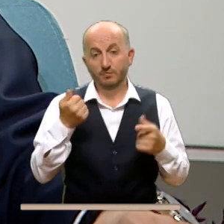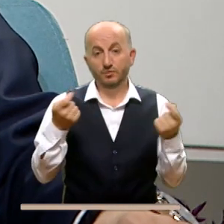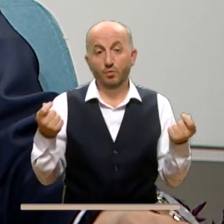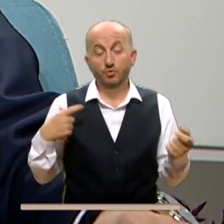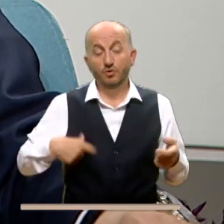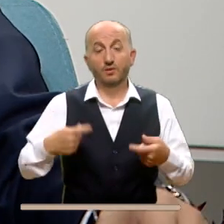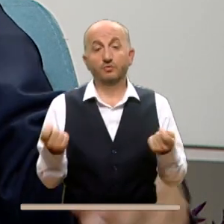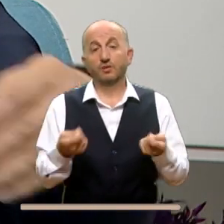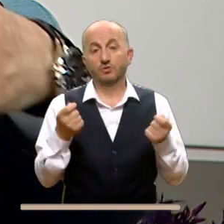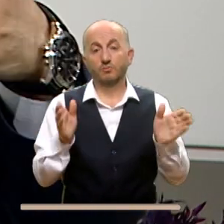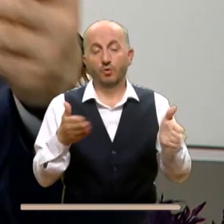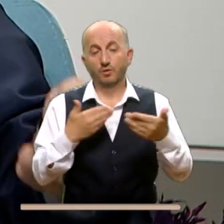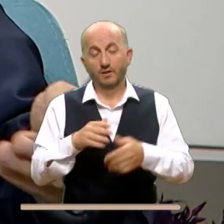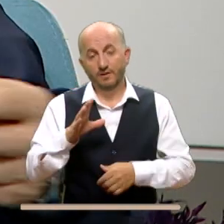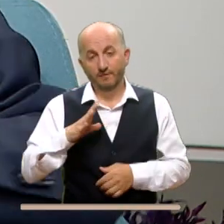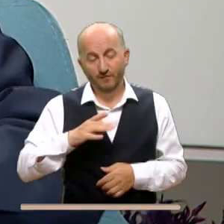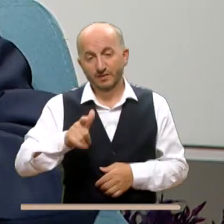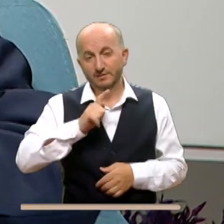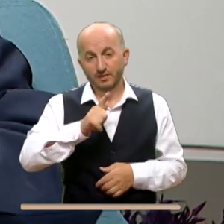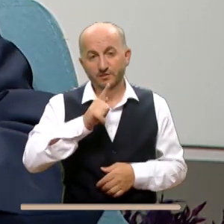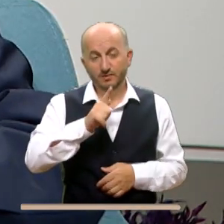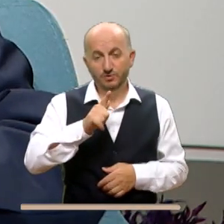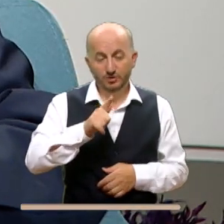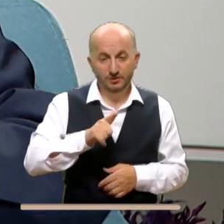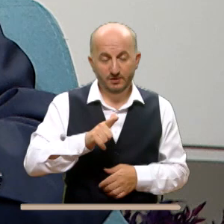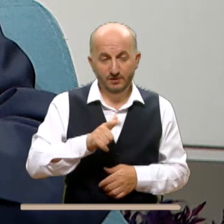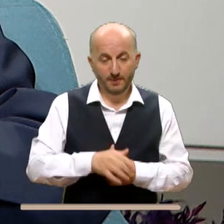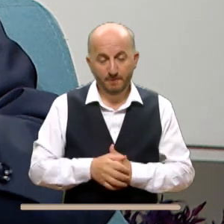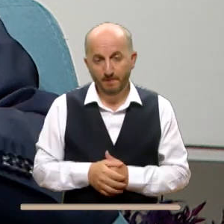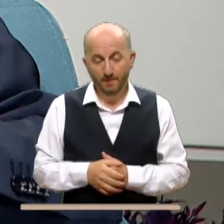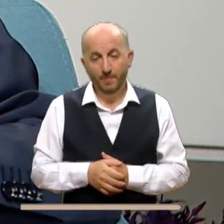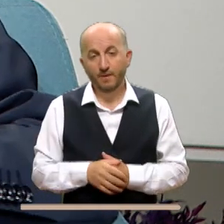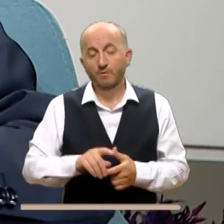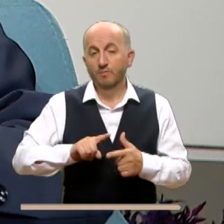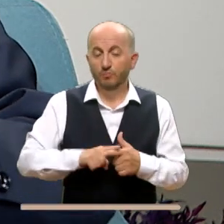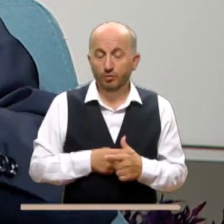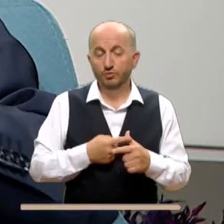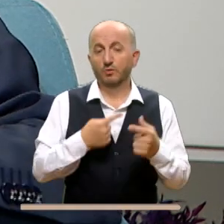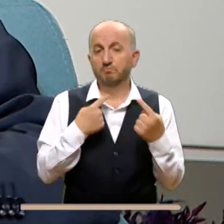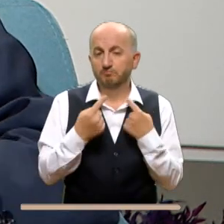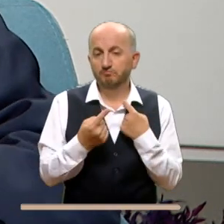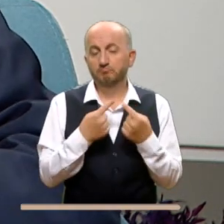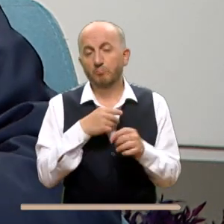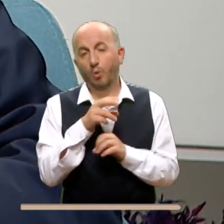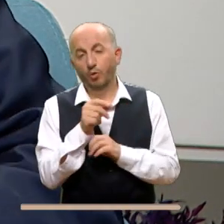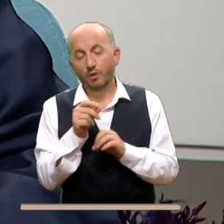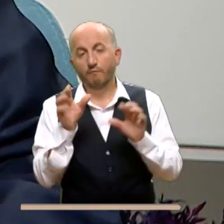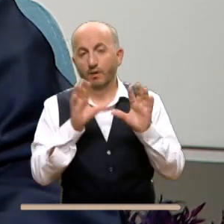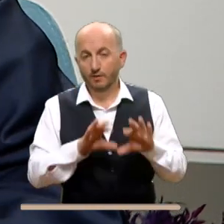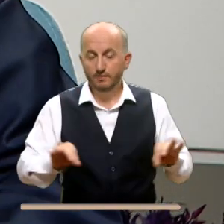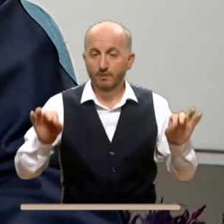odaları var. Oralarda sesli bir şekilde efendim projelerini tartışabiliyorlar, ödevlerini